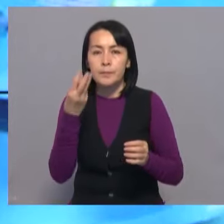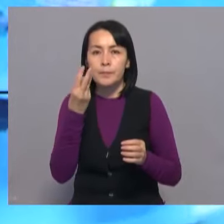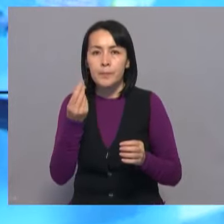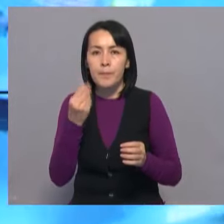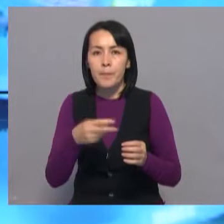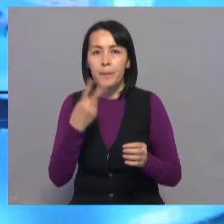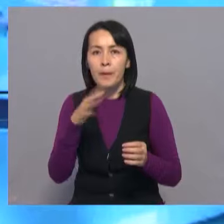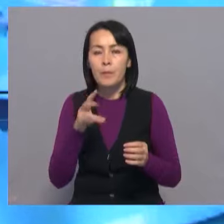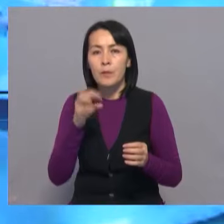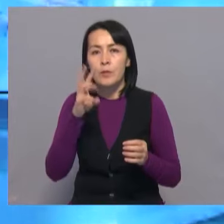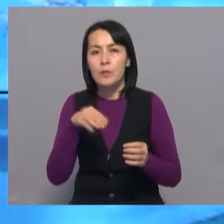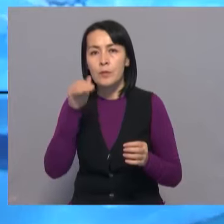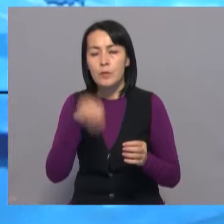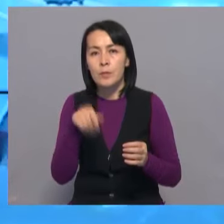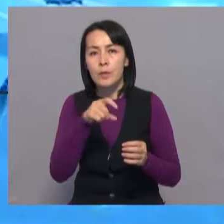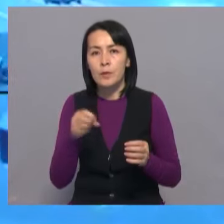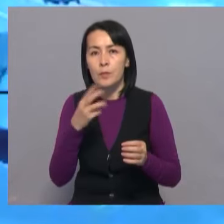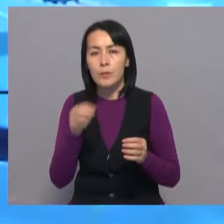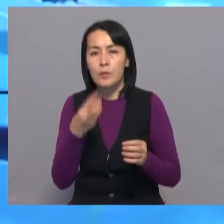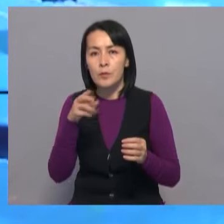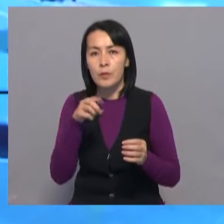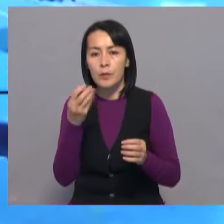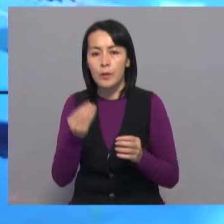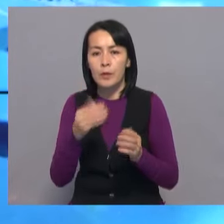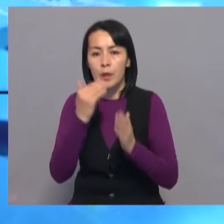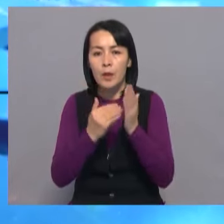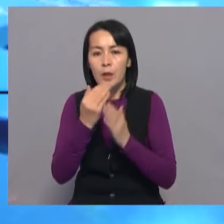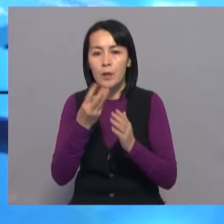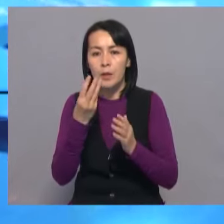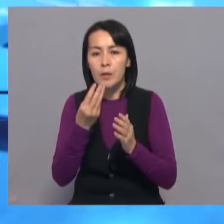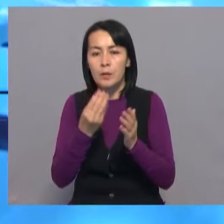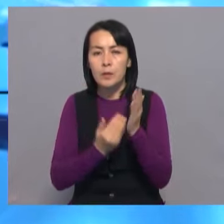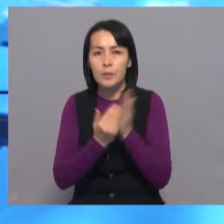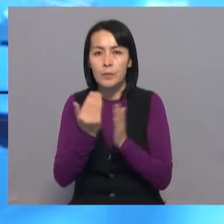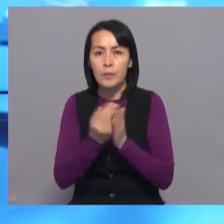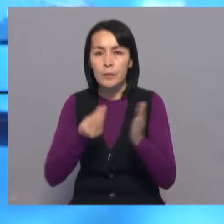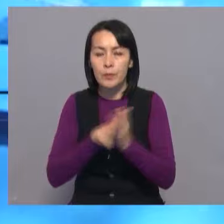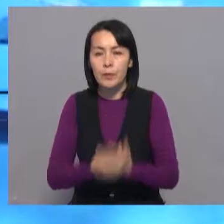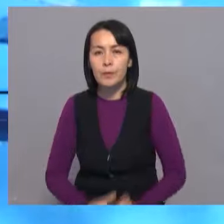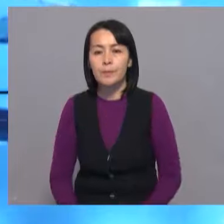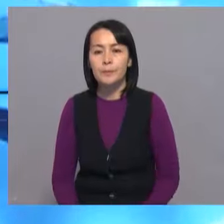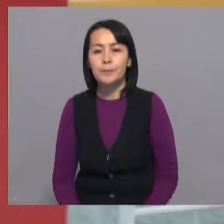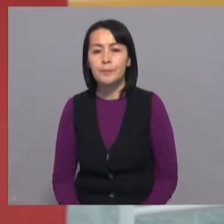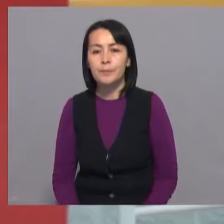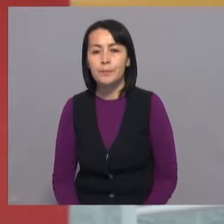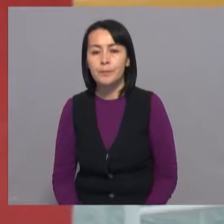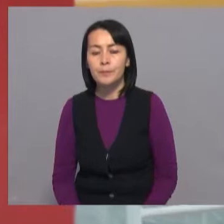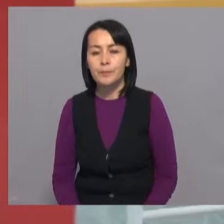бюджеттен 2 миллион 300 мың адамға 3,3 триллион теңгеден аса соммаға зейнетақы төленген.